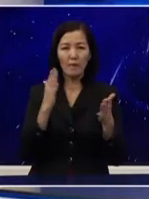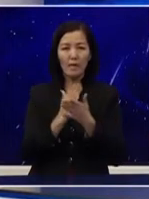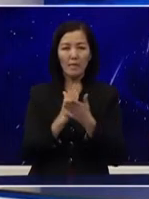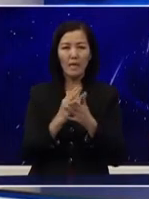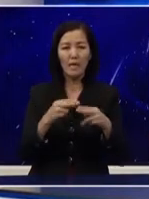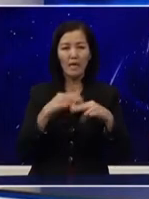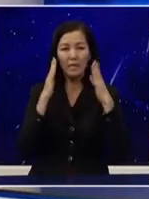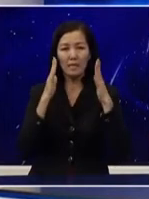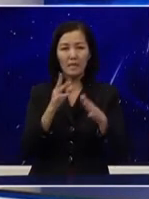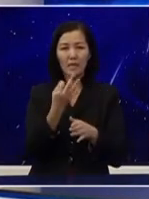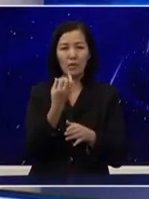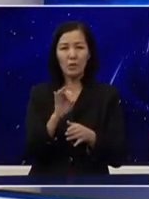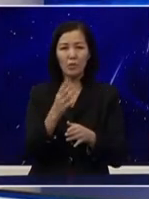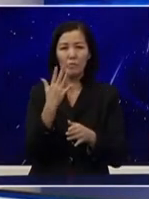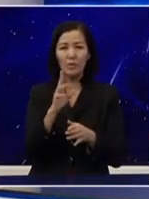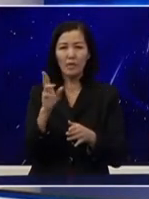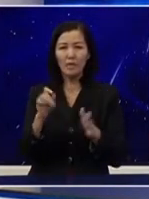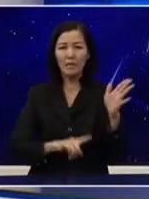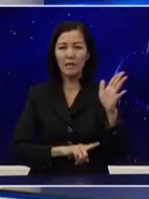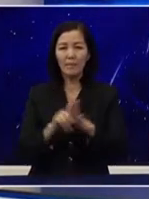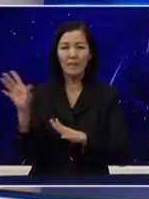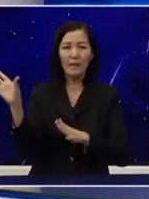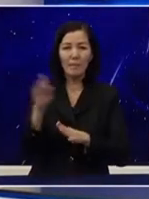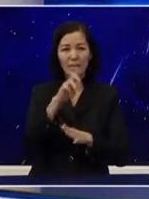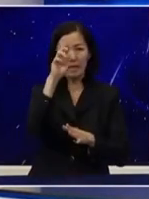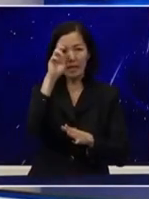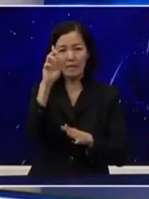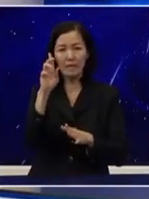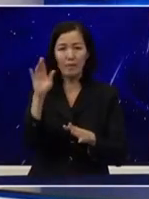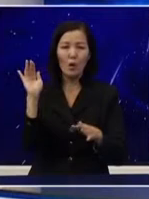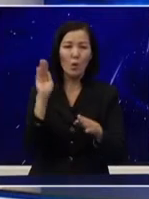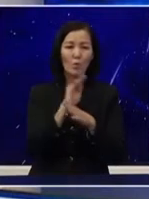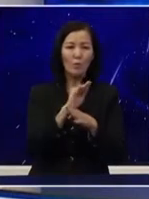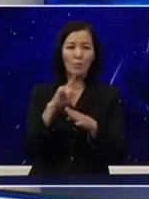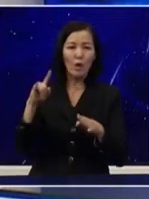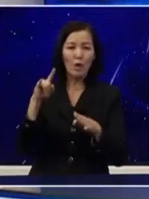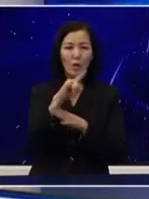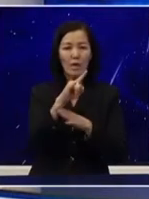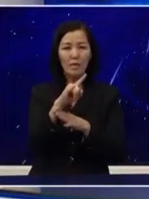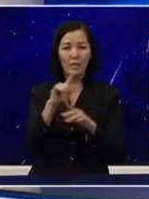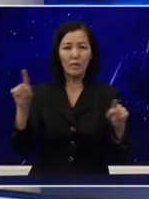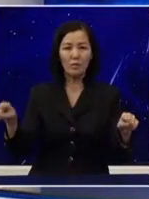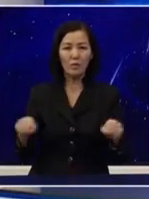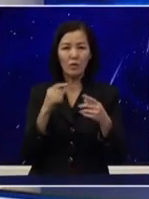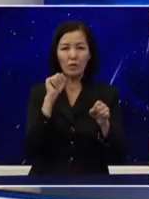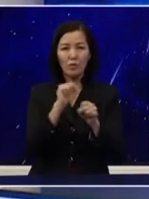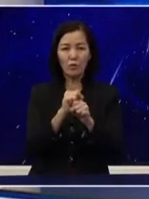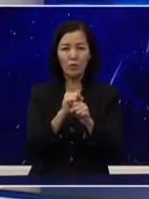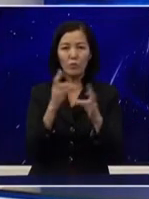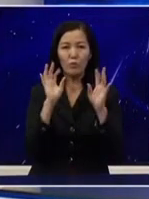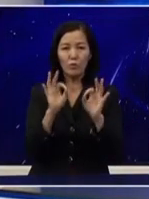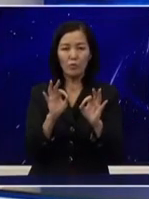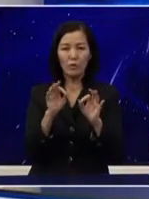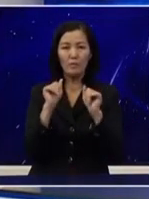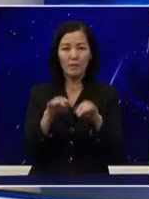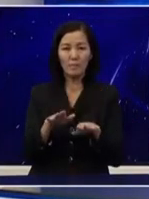Осыны ескерген Алексей Цой 5 қазаннан бастап басқа елдермен қосымша әуе қатынастарын жандандыруды тоқтата тұрған дұрыс деп